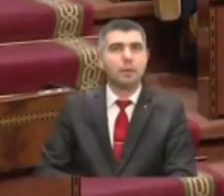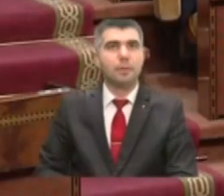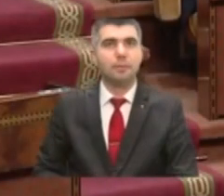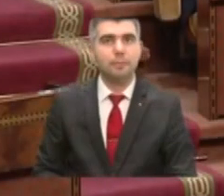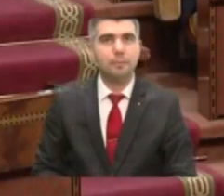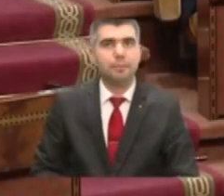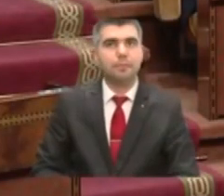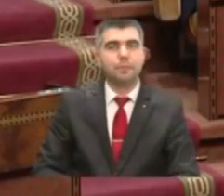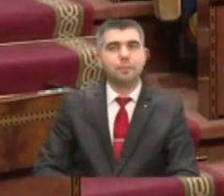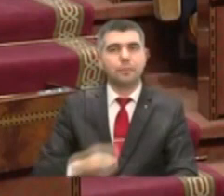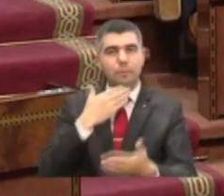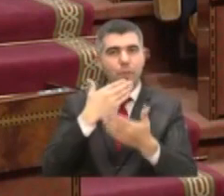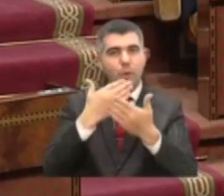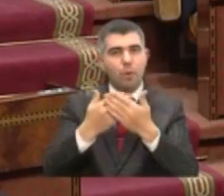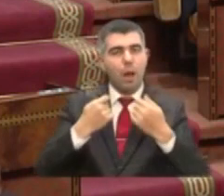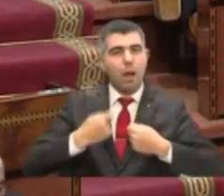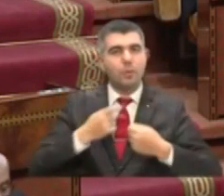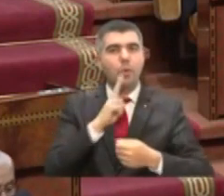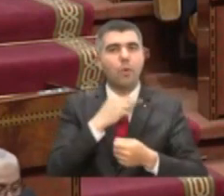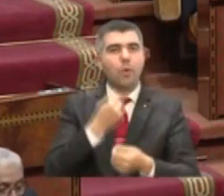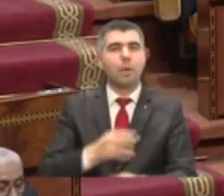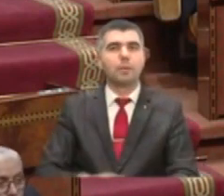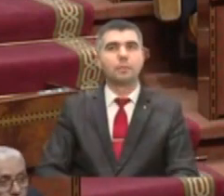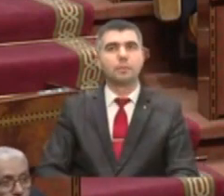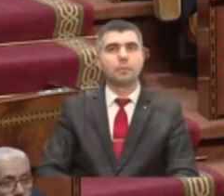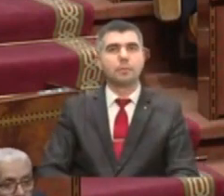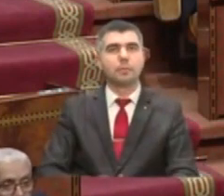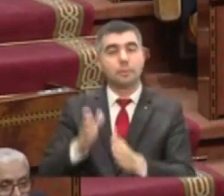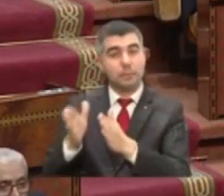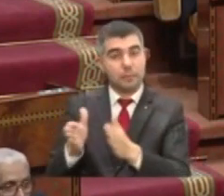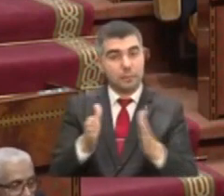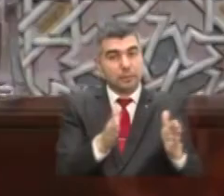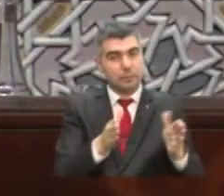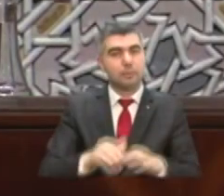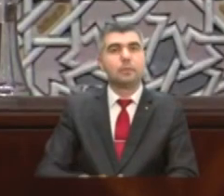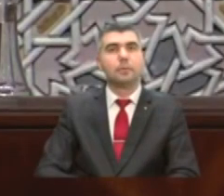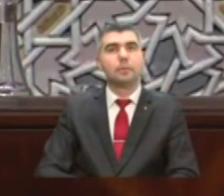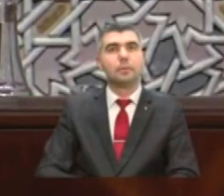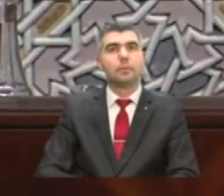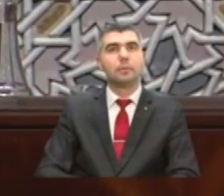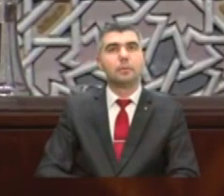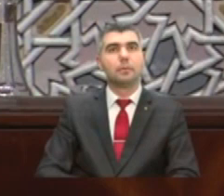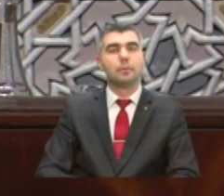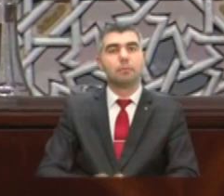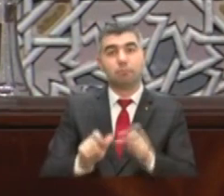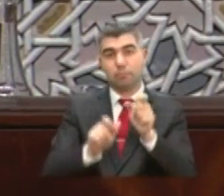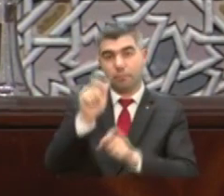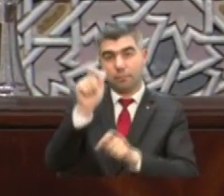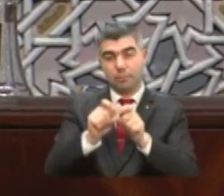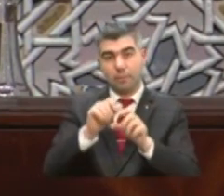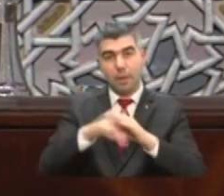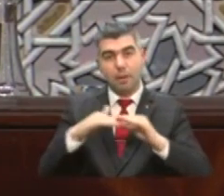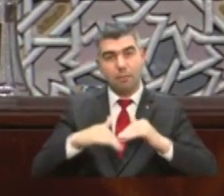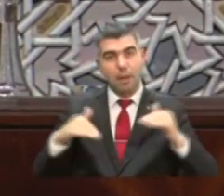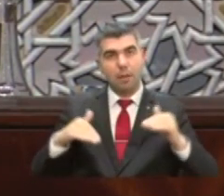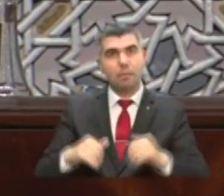شكرا للسيد رئيس الحكومة. ننتقل الآن سيدات والسادة النواب إلى